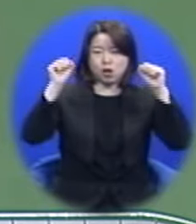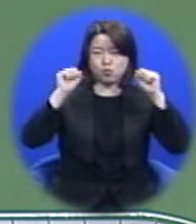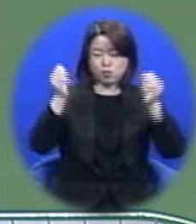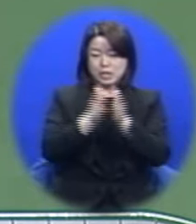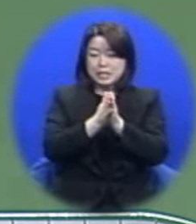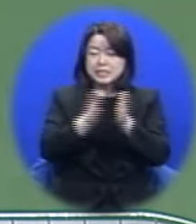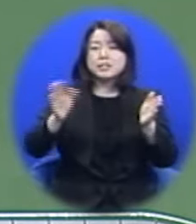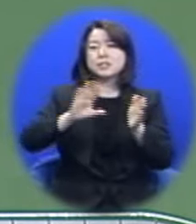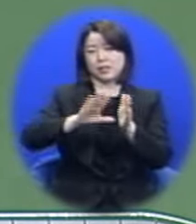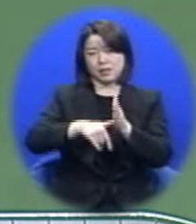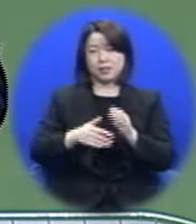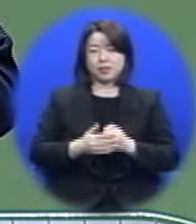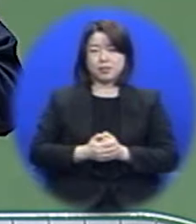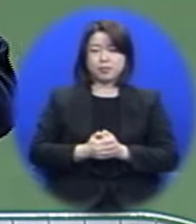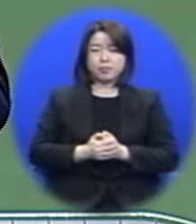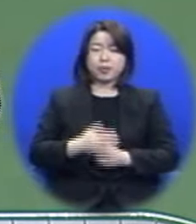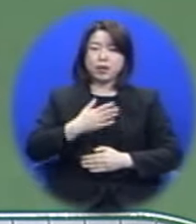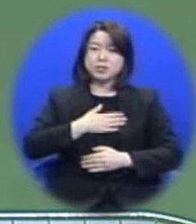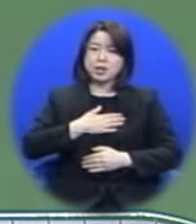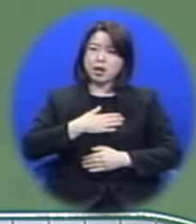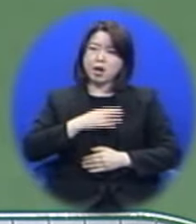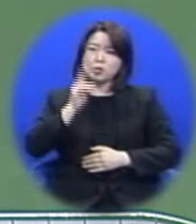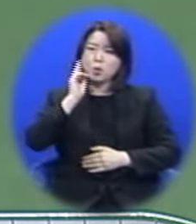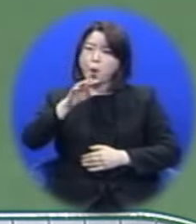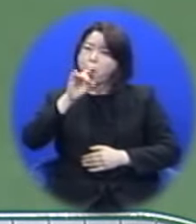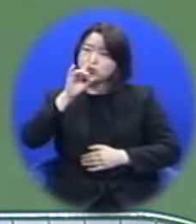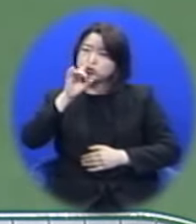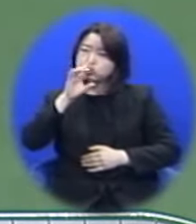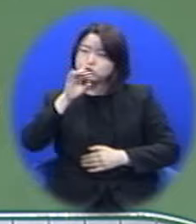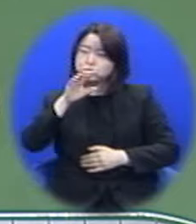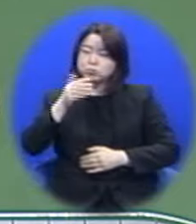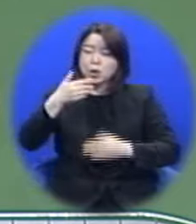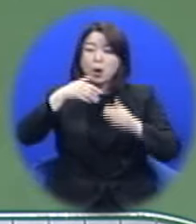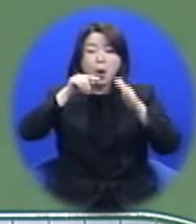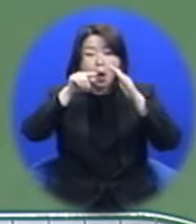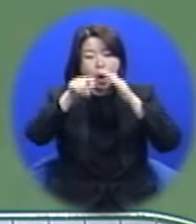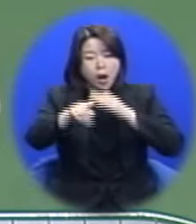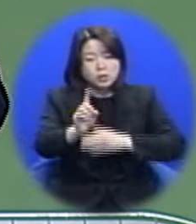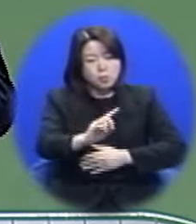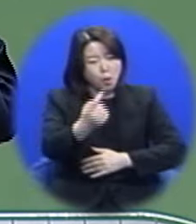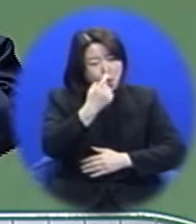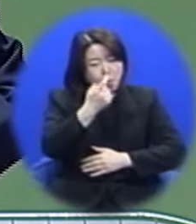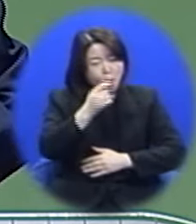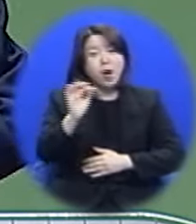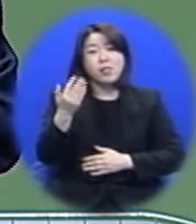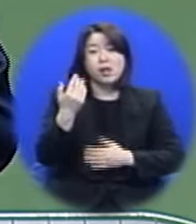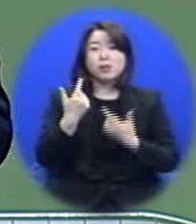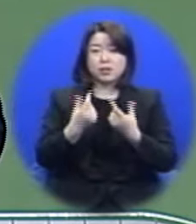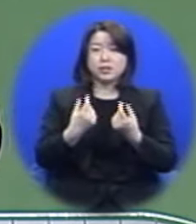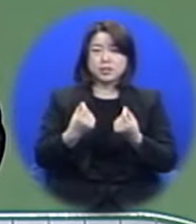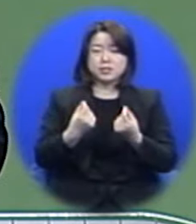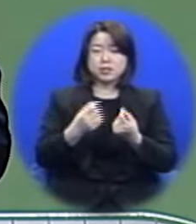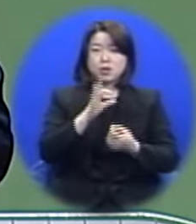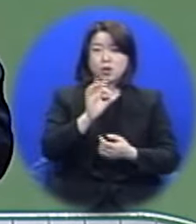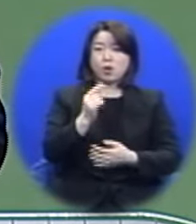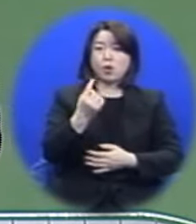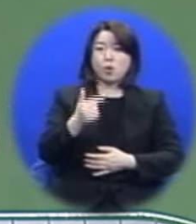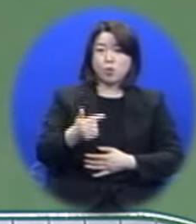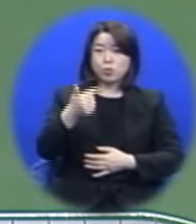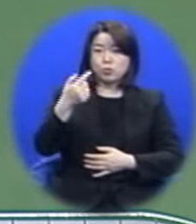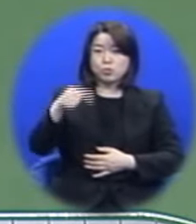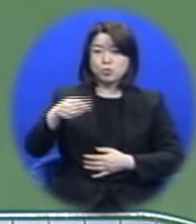때입니다. 제가 너무 궁금하기도 하고 가서 좀 뭘 배워야 될 것 같아서 제가 온누리교회를